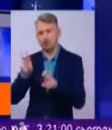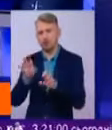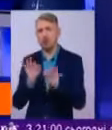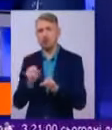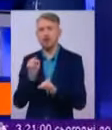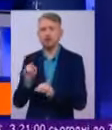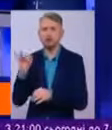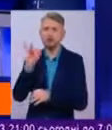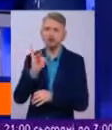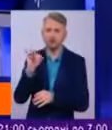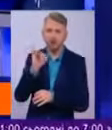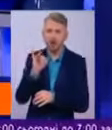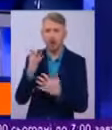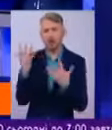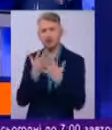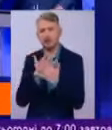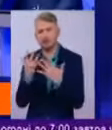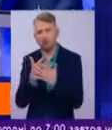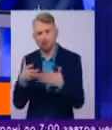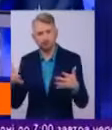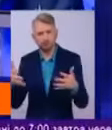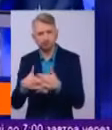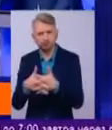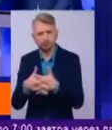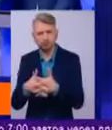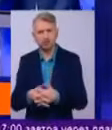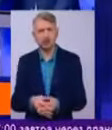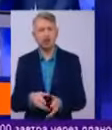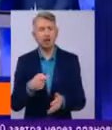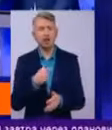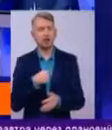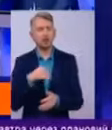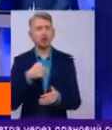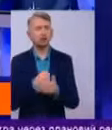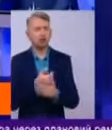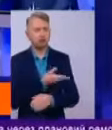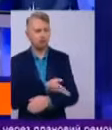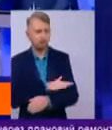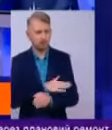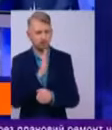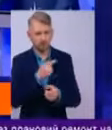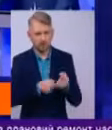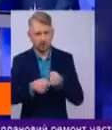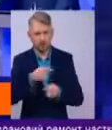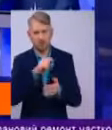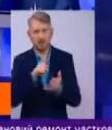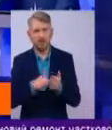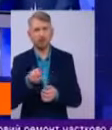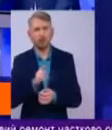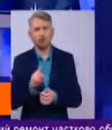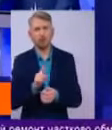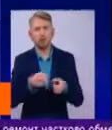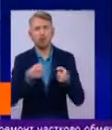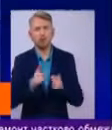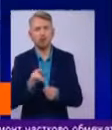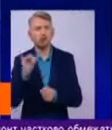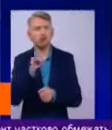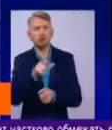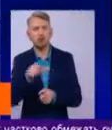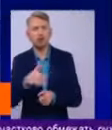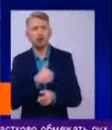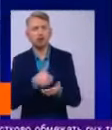і історія, і кіно дуже тісно переплетені. Я до Польщі повернуся. Питання в тому, що насправді історики